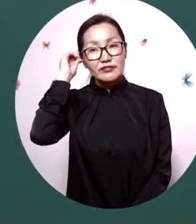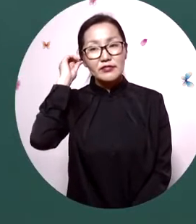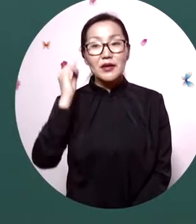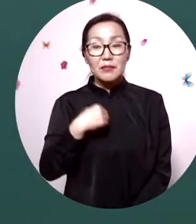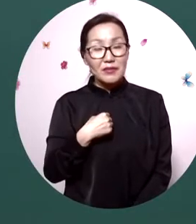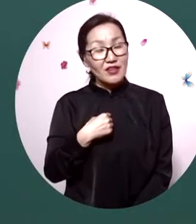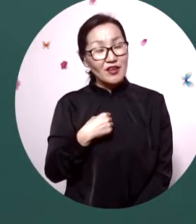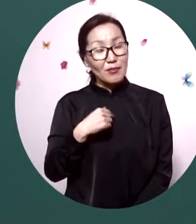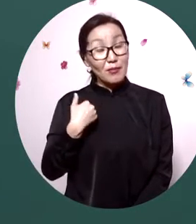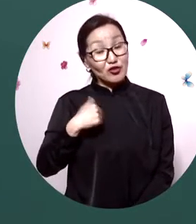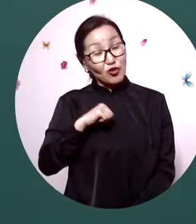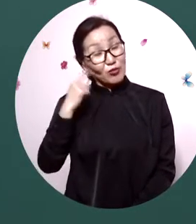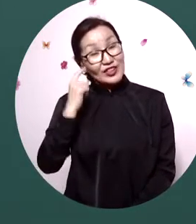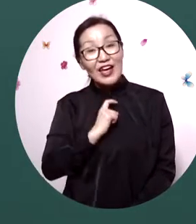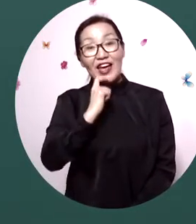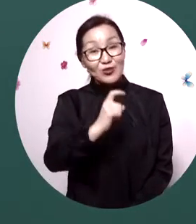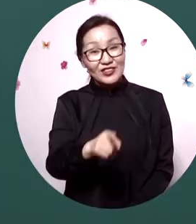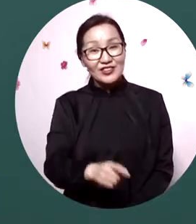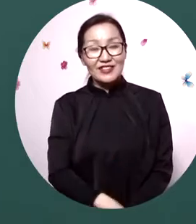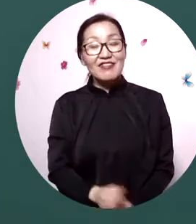За багш нь бол ингэж хариулах гэж байна. Найз